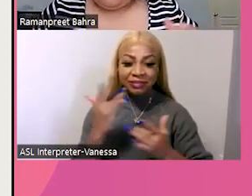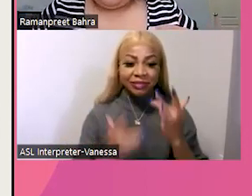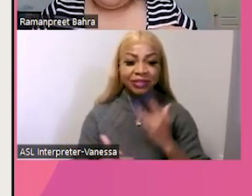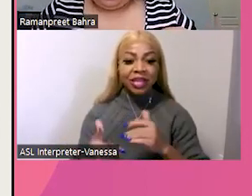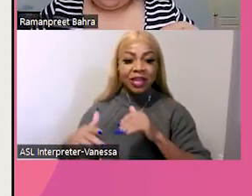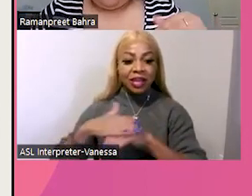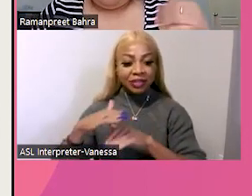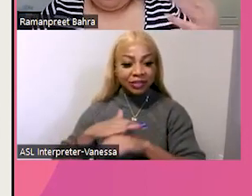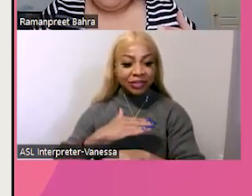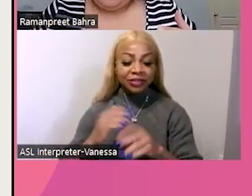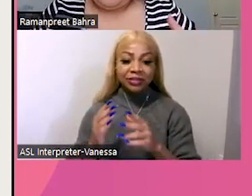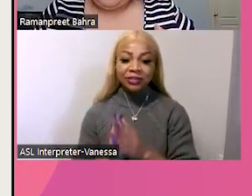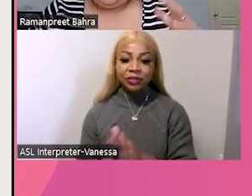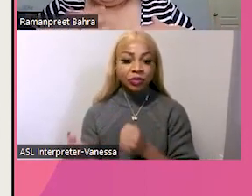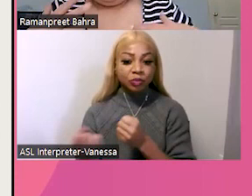tactiques.